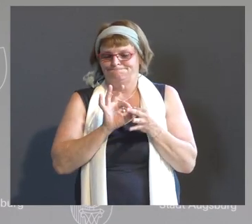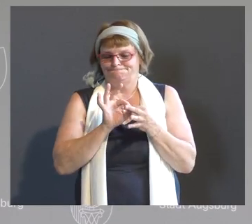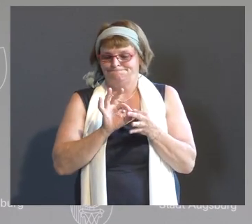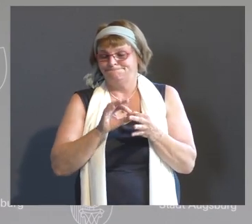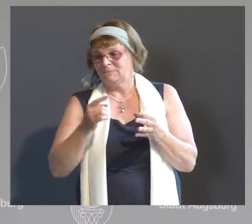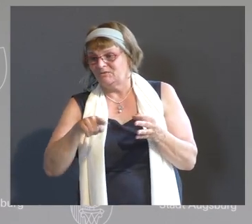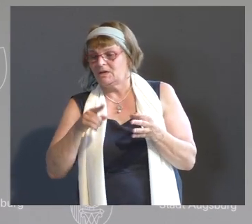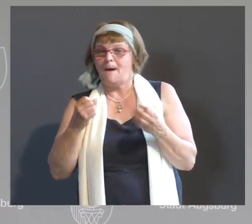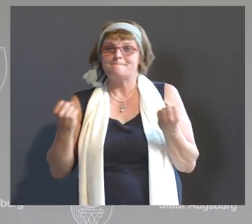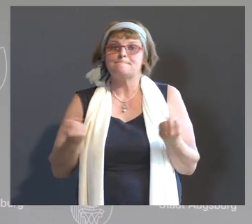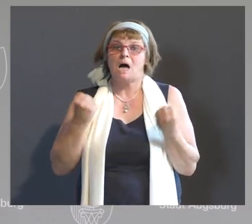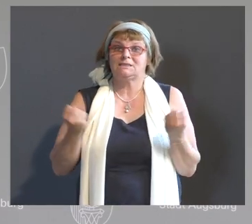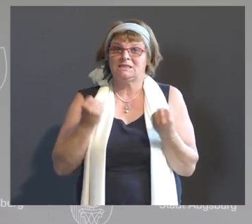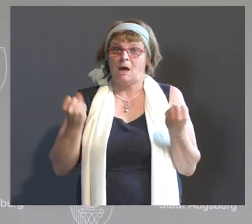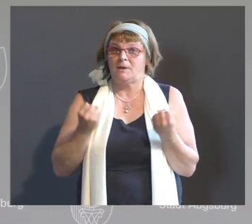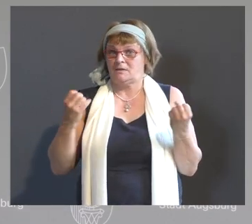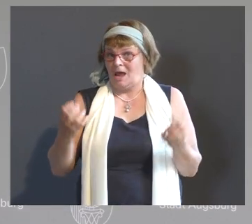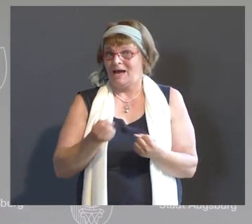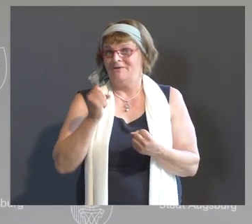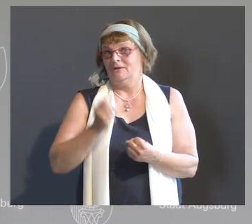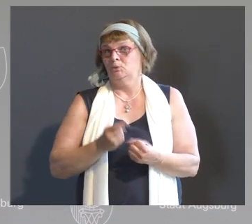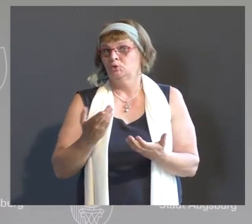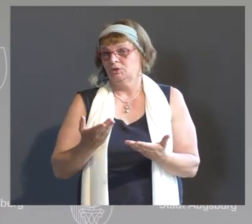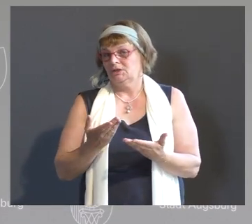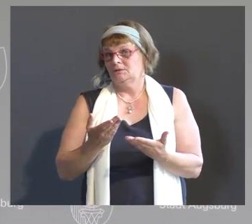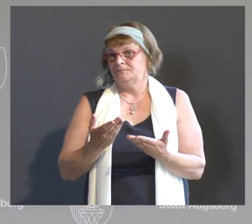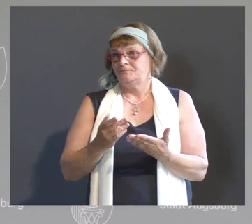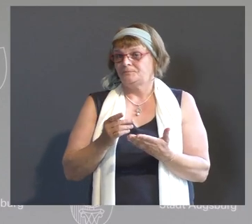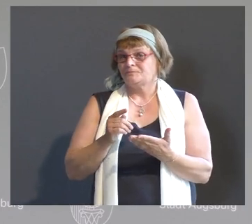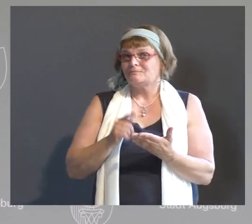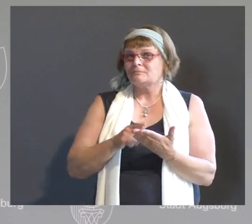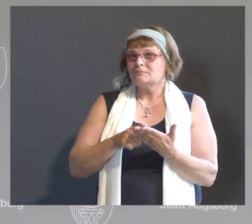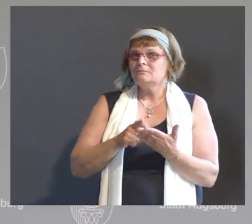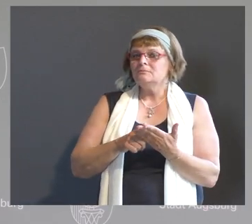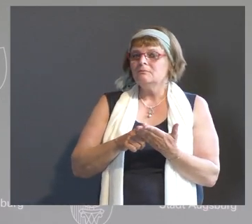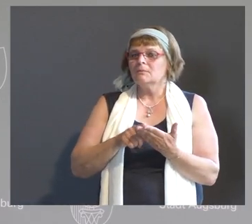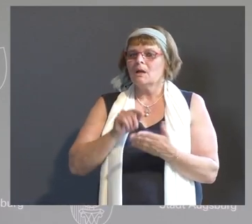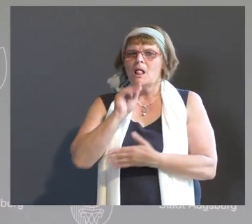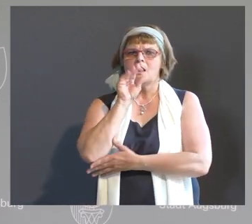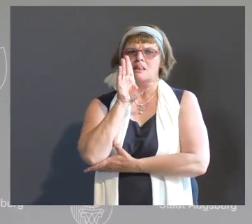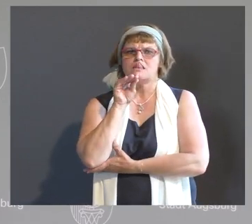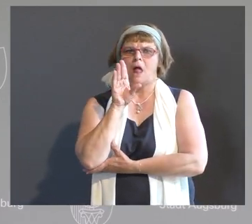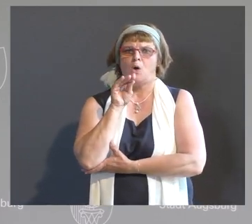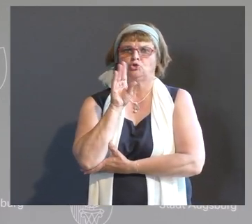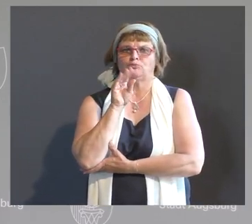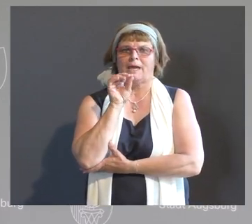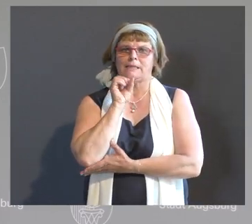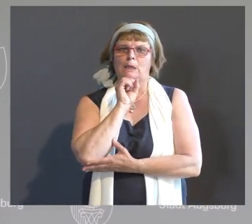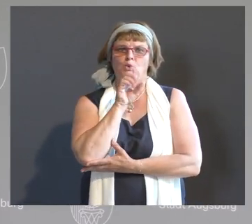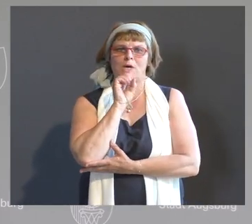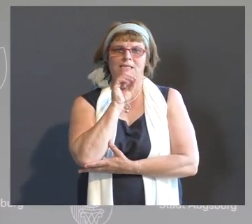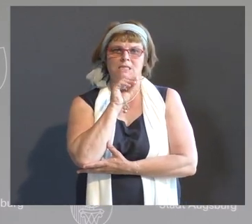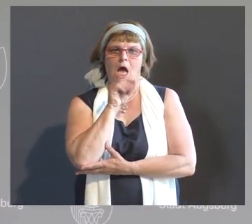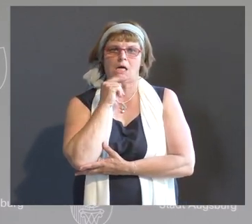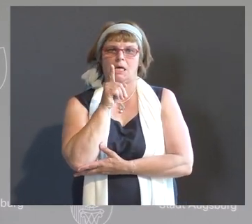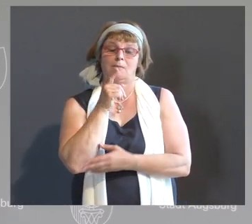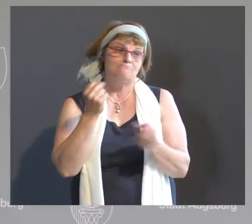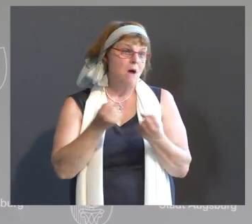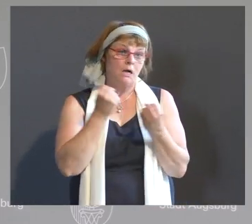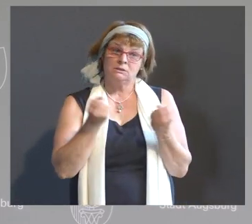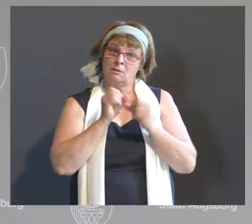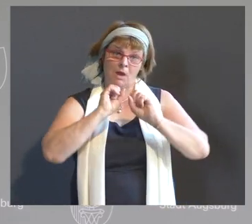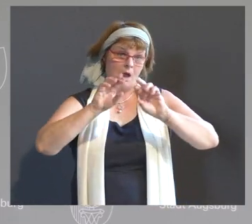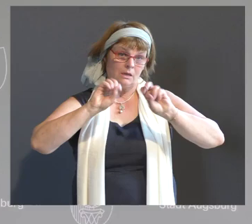ungefähr, glaube ich, gegen 2 Uhr war es, dazu geführt, dass wir entsprechende Lautsprecherdurchsagen gemacht haben, wo wir die Maßnahmen erklärt haben. Wir